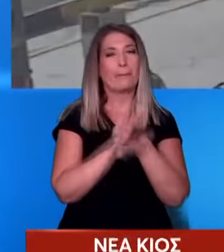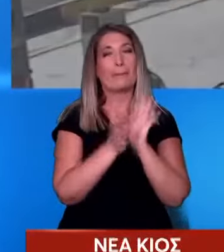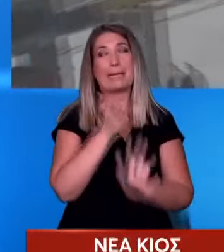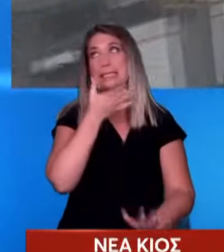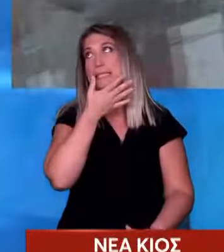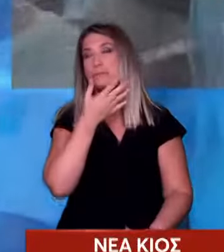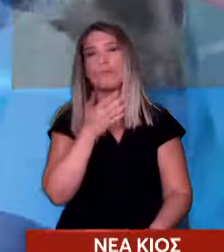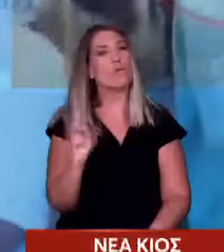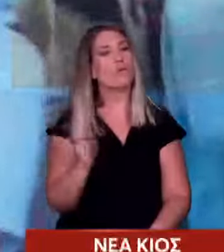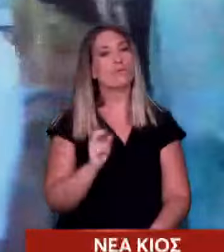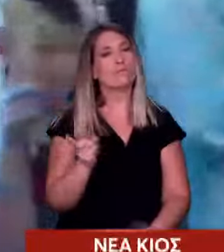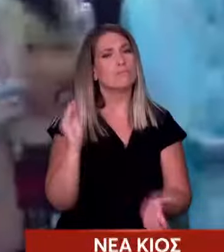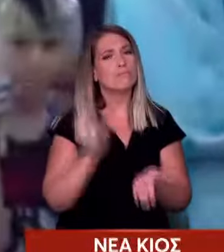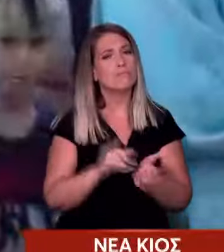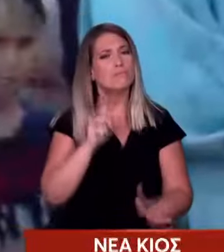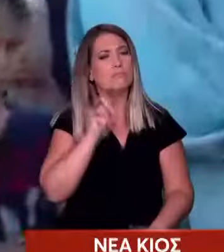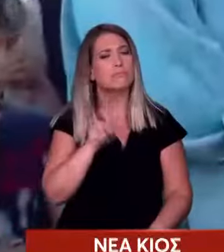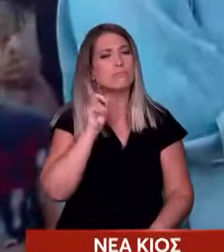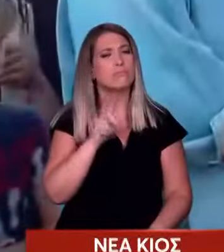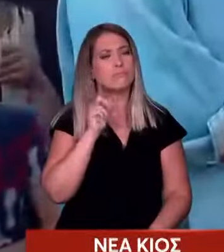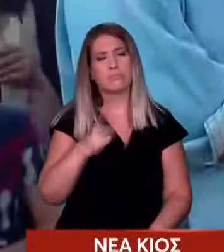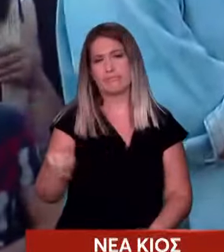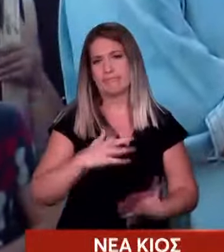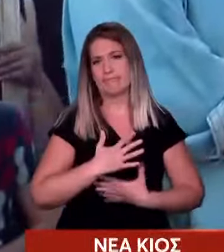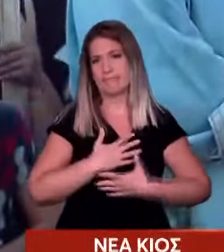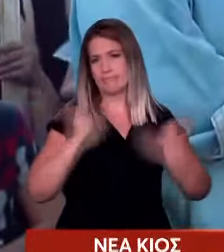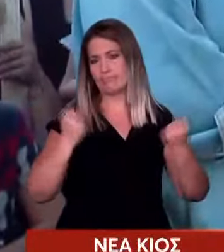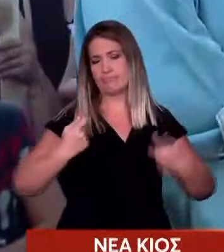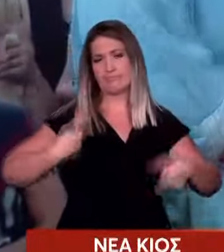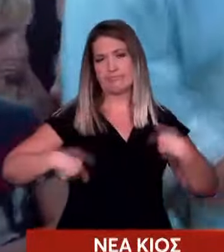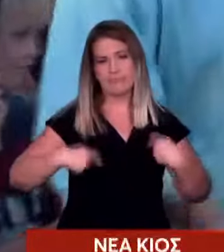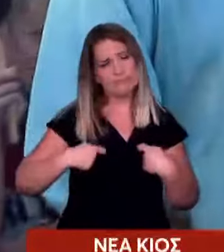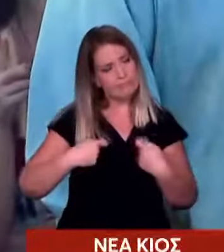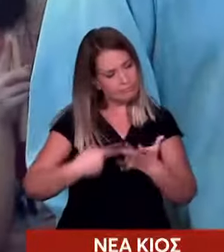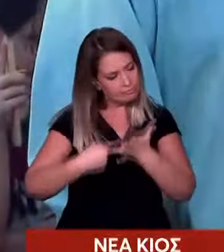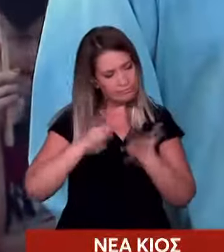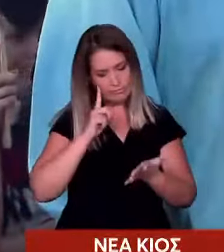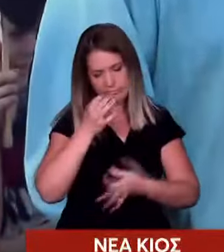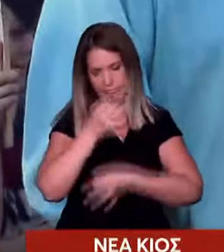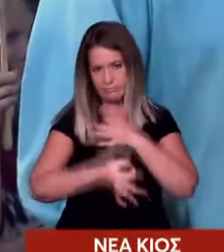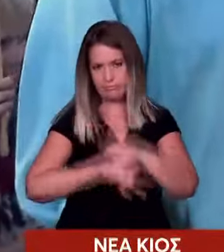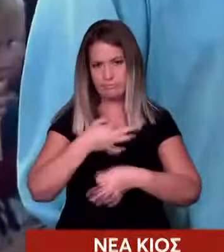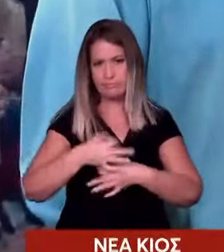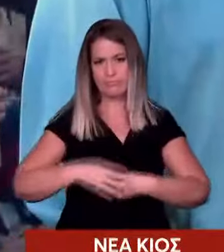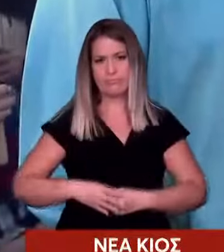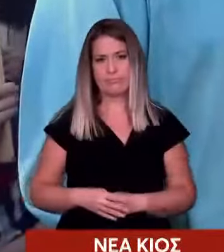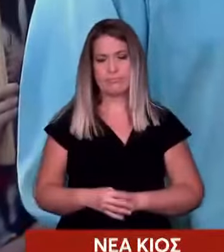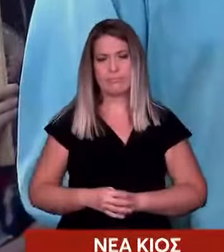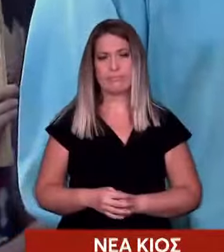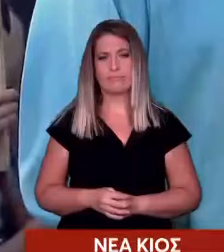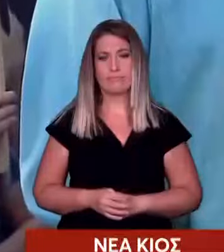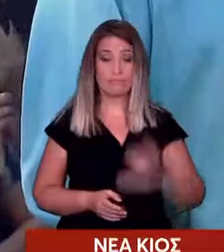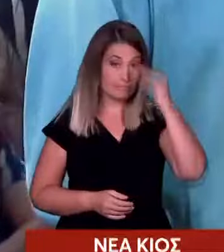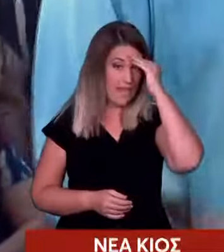κάτι πολύ παραπάνω. Και αυτό τους έχει βγάλει στο δρόμο. Να ακούσουμε λοιπόν τι είναι αυτό που λέτε. Καλησπέρα σας.